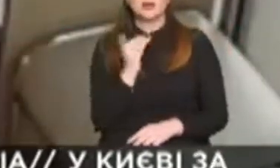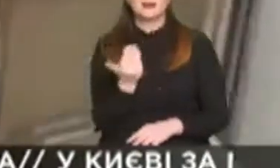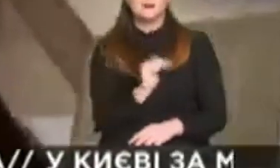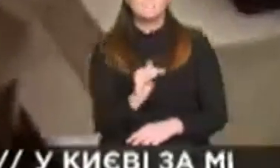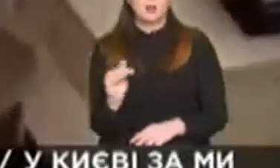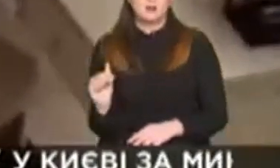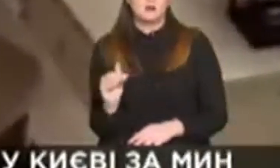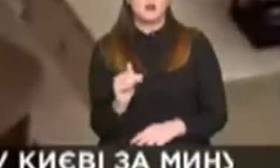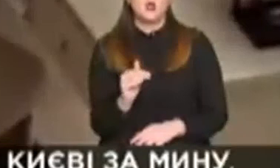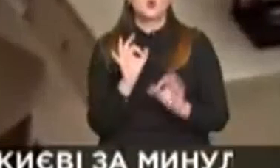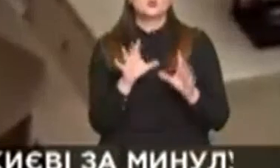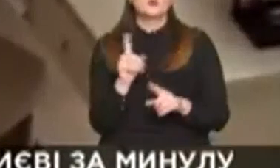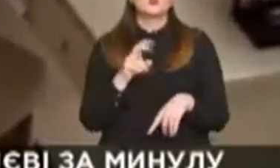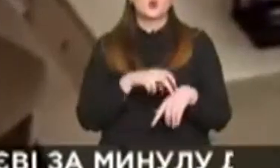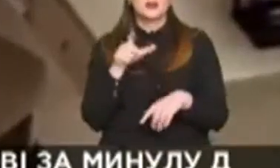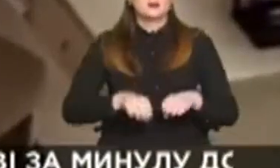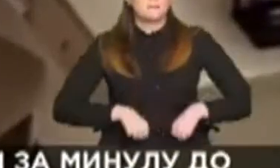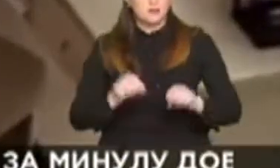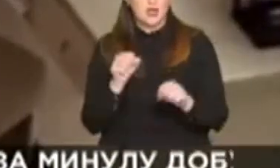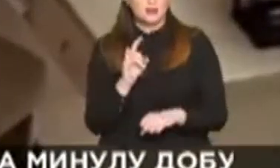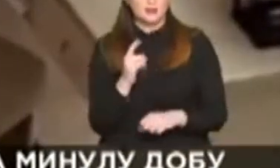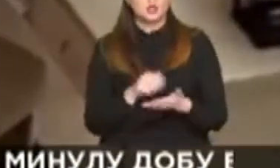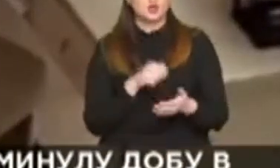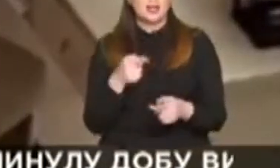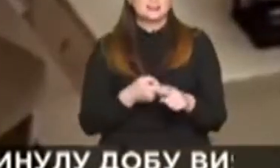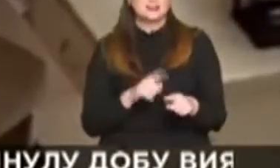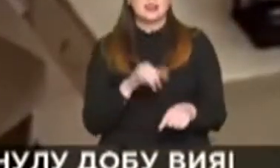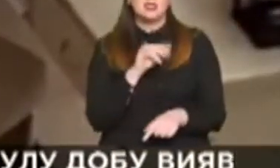маленьких пацієнтів. Розповідали, що лікарка б'є дітей. Через це Інну Кравчук звільнили.